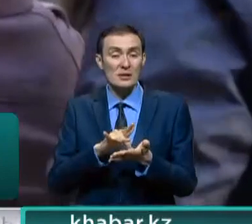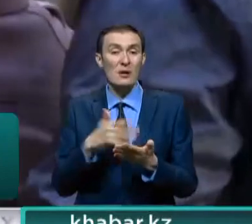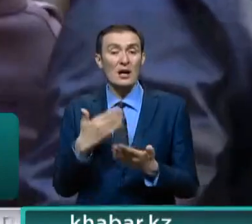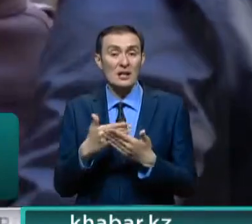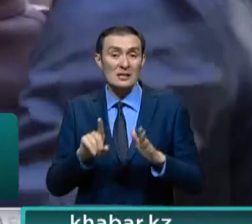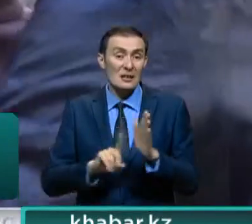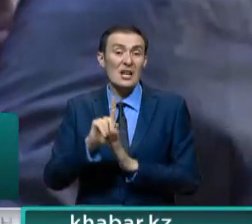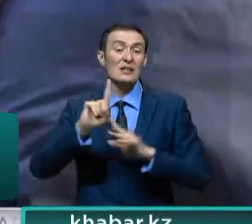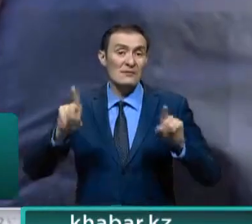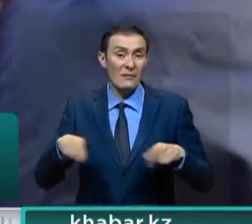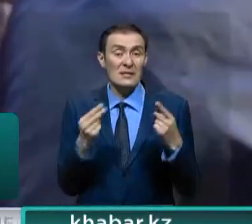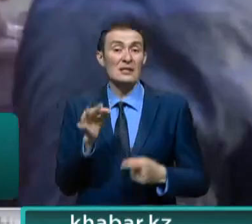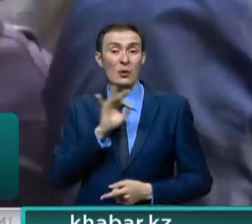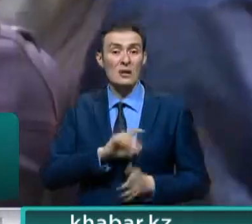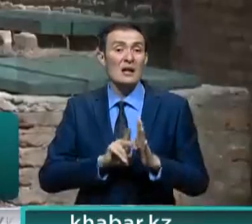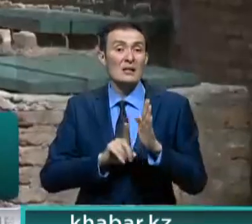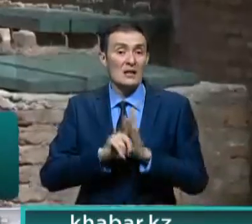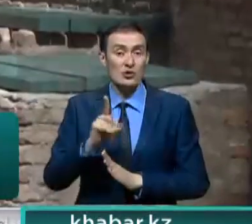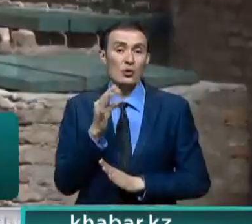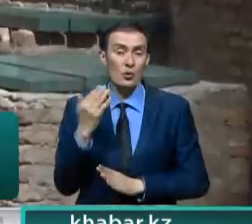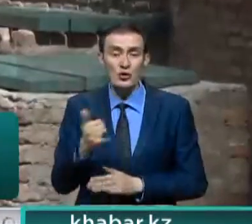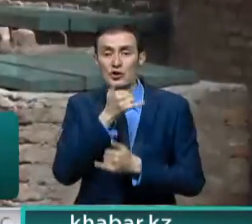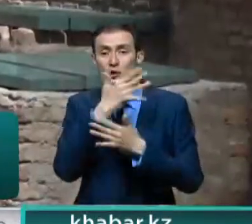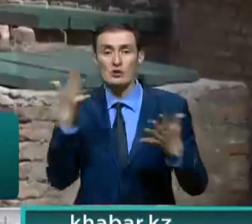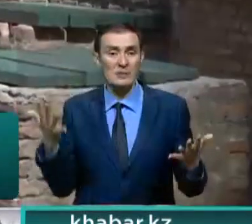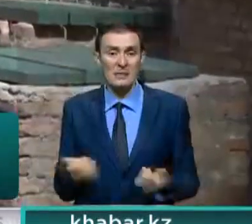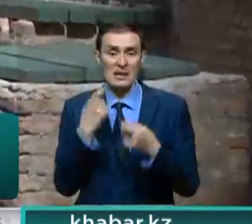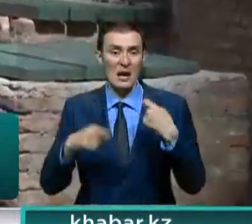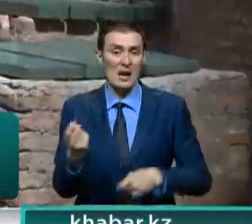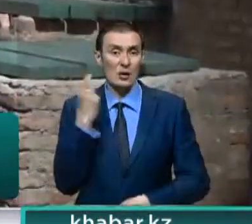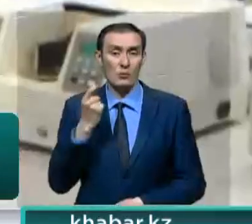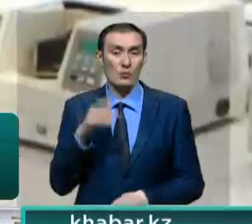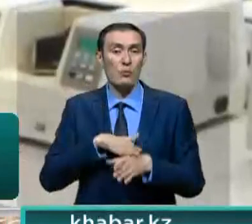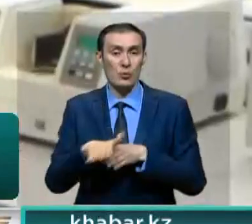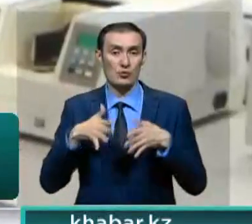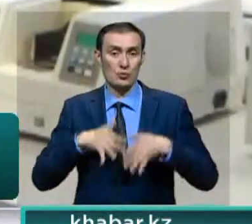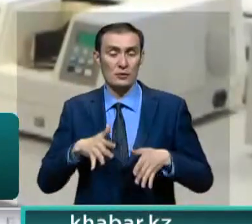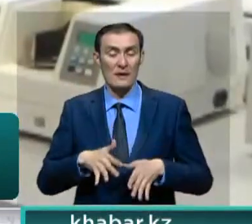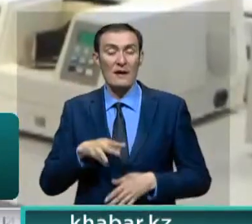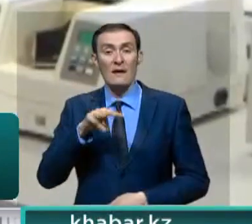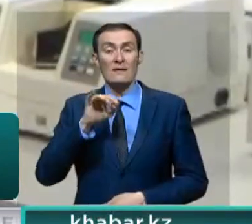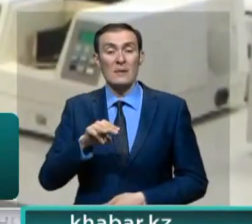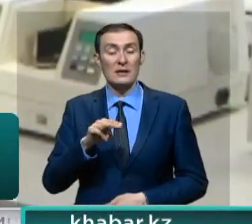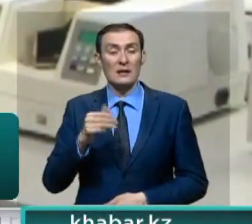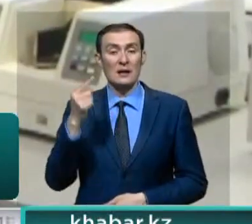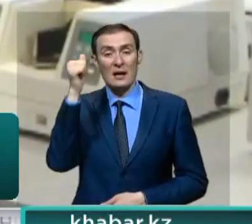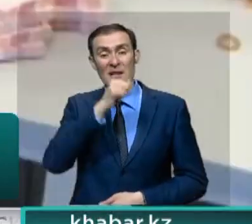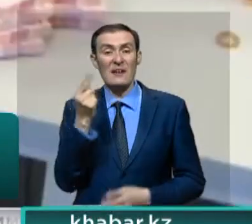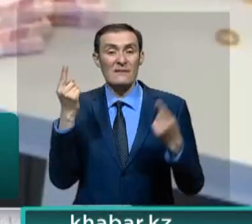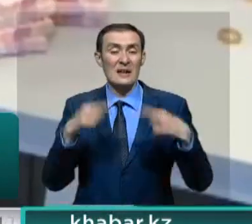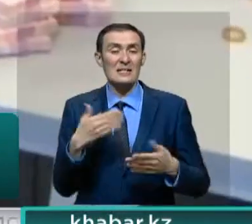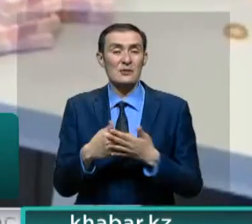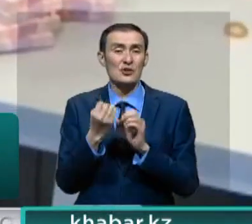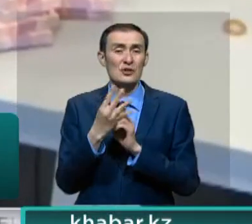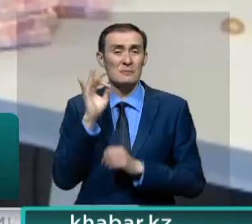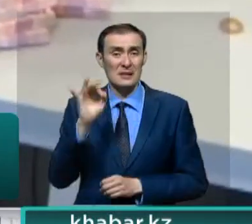бы ожил и начал приносить доходы, однако он не сможет спасти экономику всей страны. В марте годовая инфляция в Грузии достигла почти